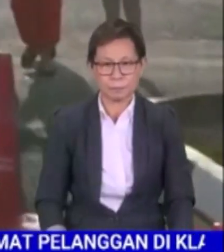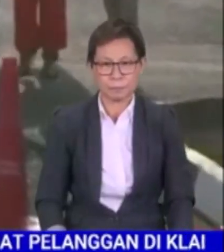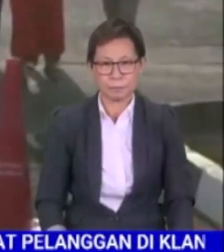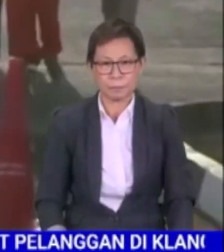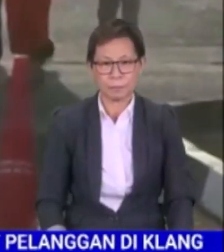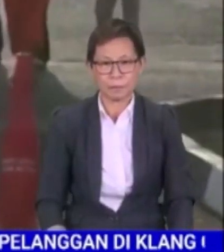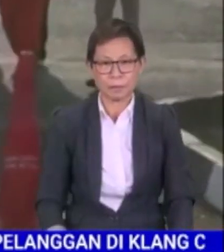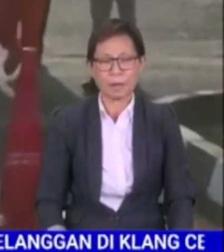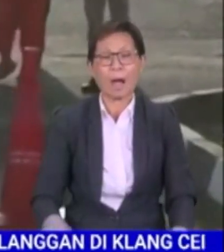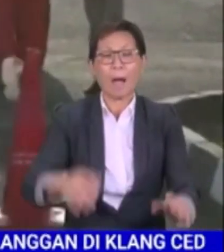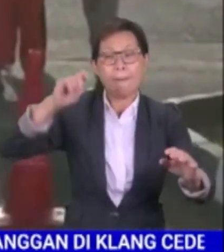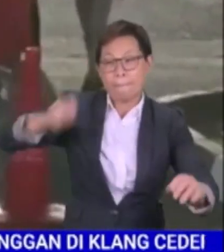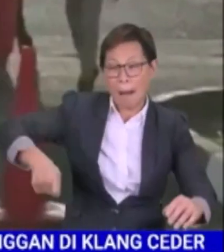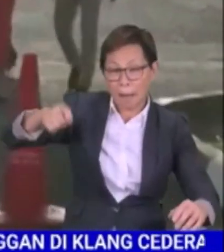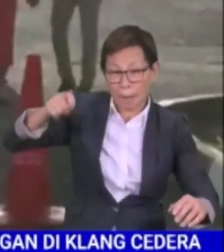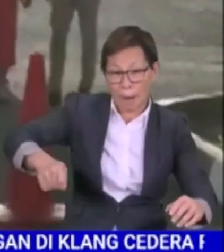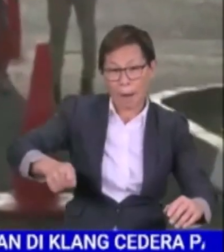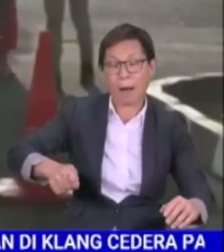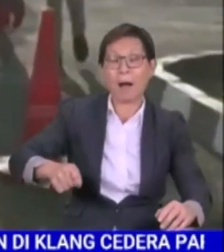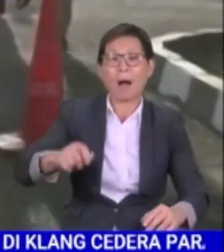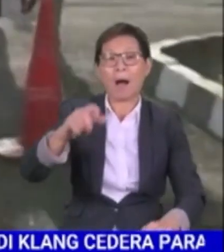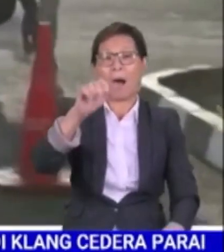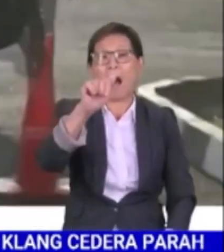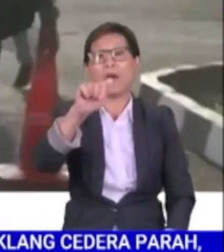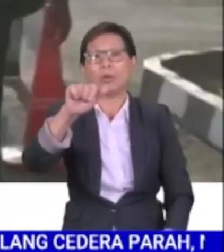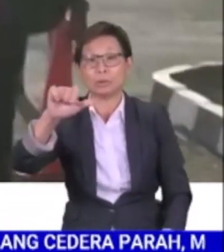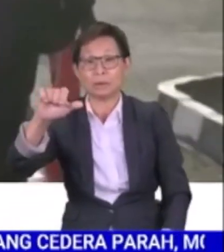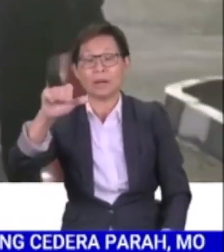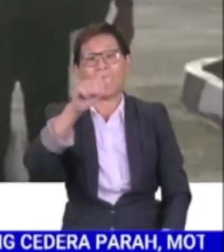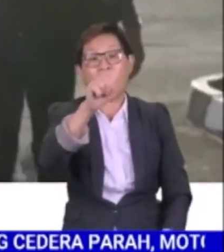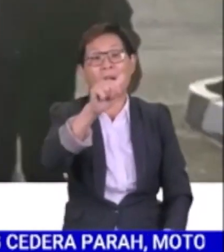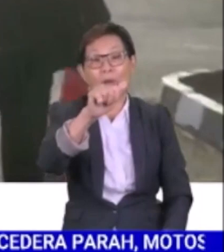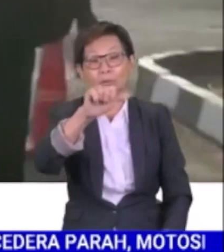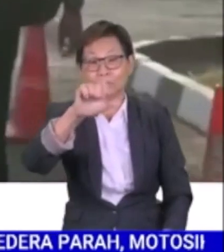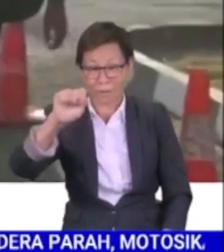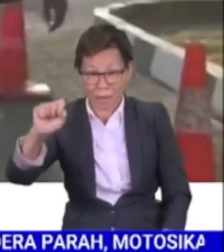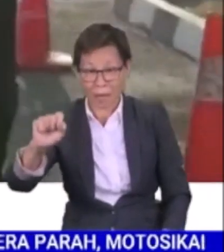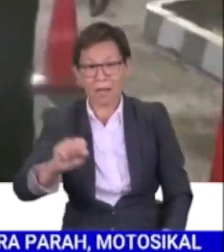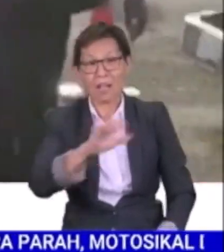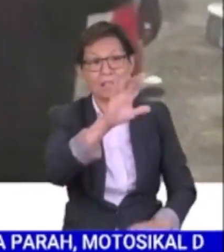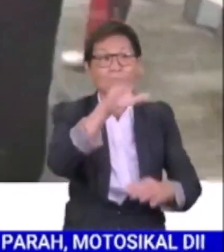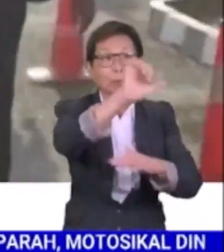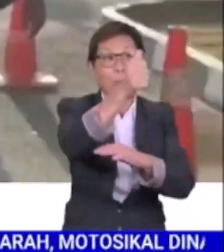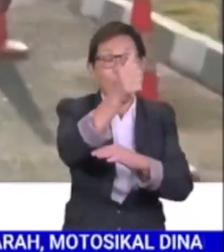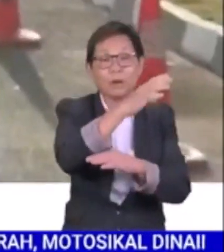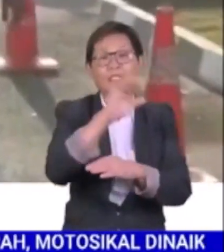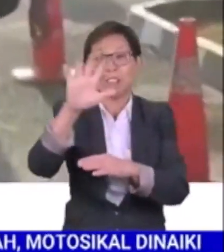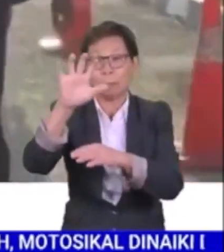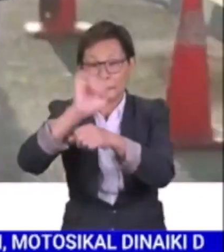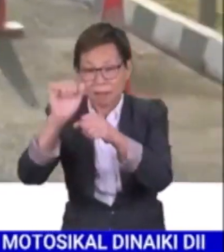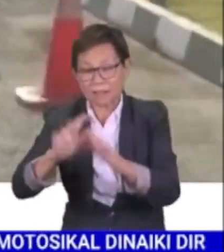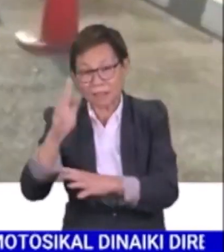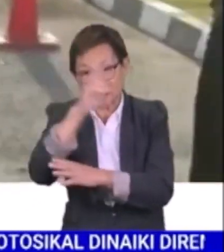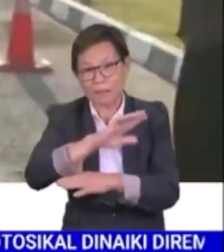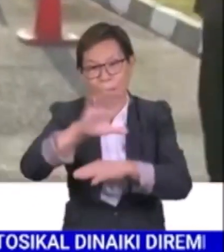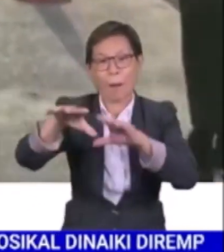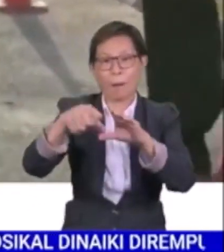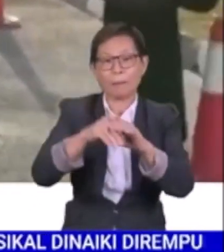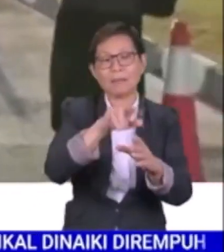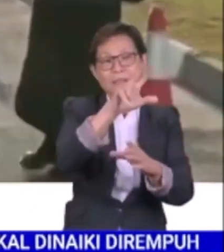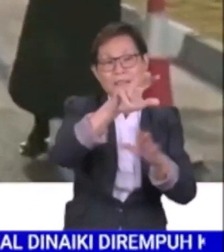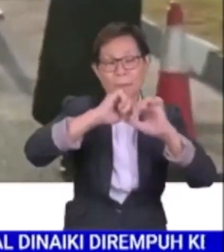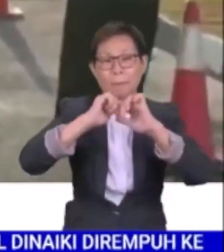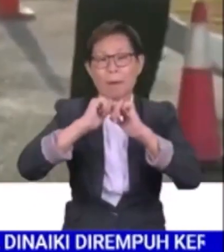Sementara itu di Mahkamah Magic Street alur Store 10 individu termasuk 5 pejabat awam membabikan 3 agensi penguat